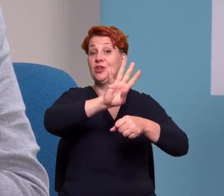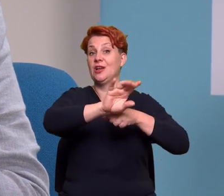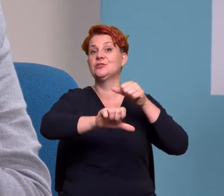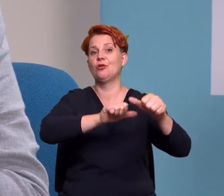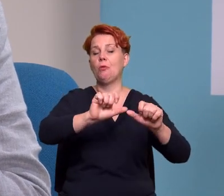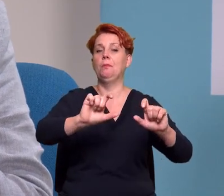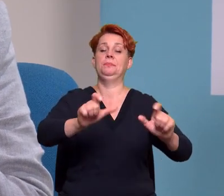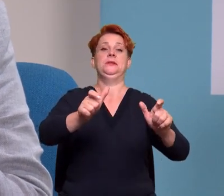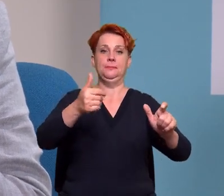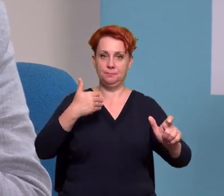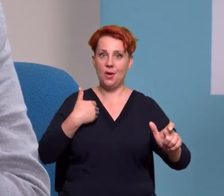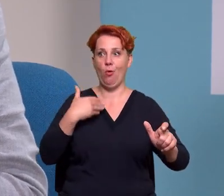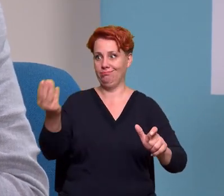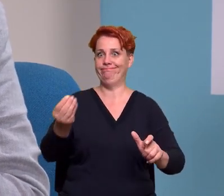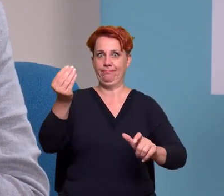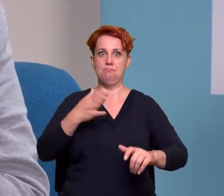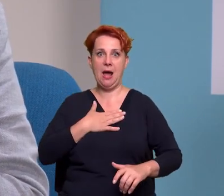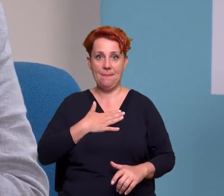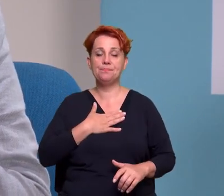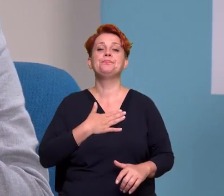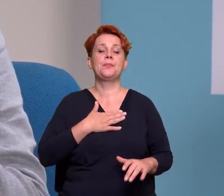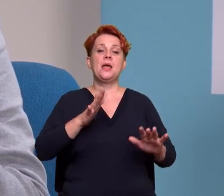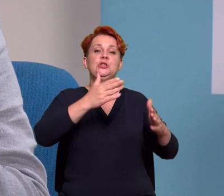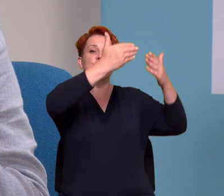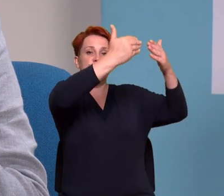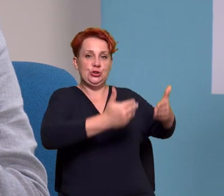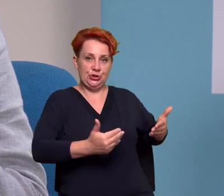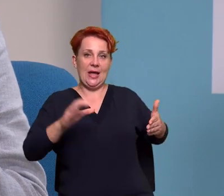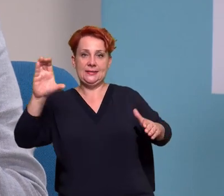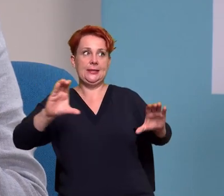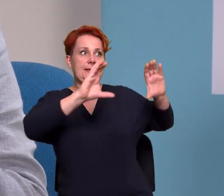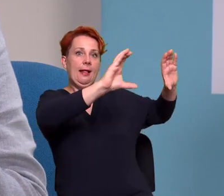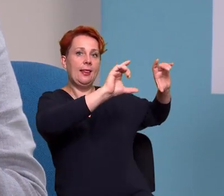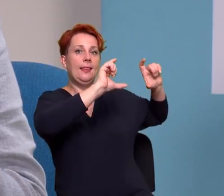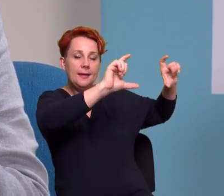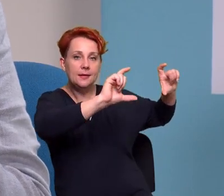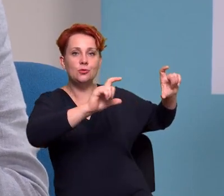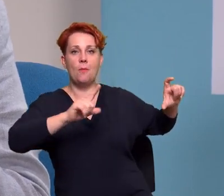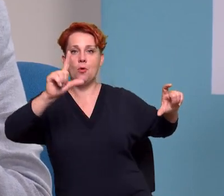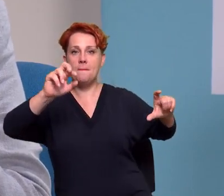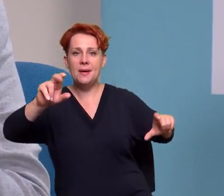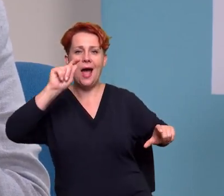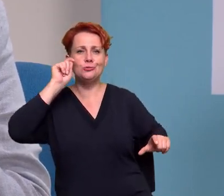1914 roku. Ale jak już powiesiłam to zdjęcie na ścianie, to ten pradziadek zaczął mnie dręczyć, tak? I ja